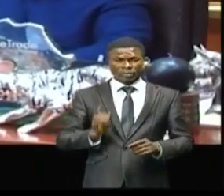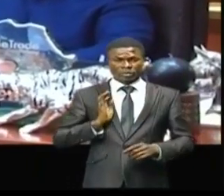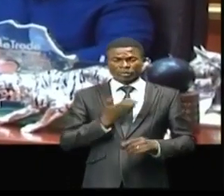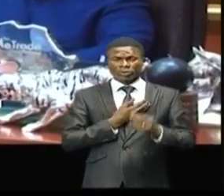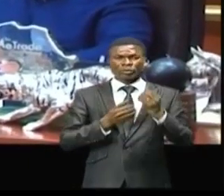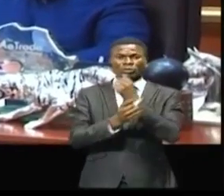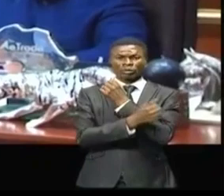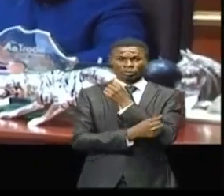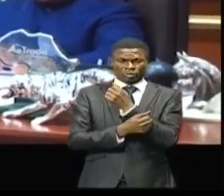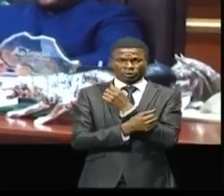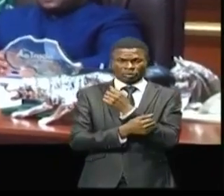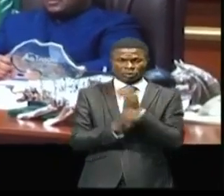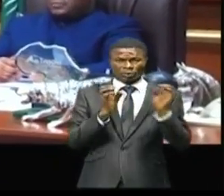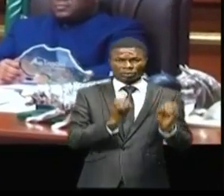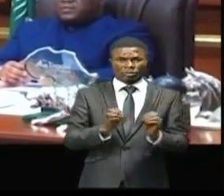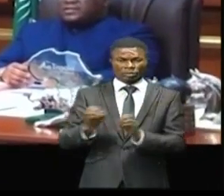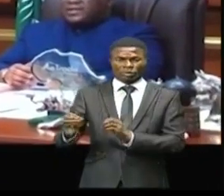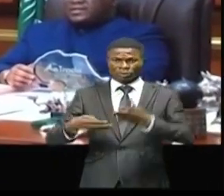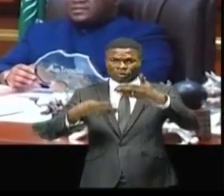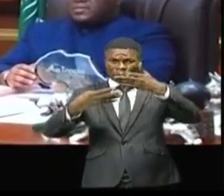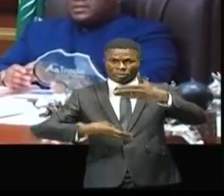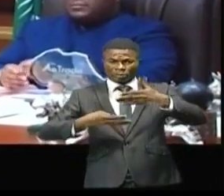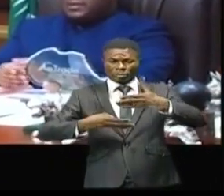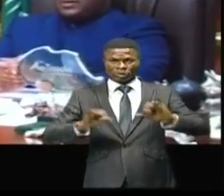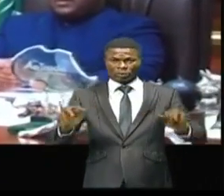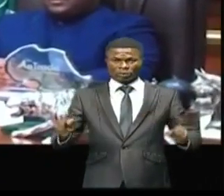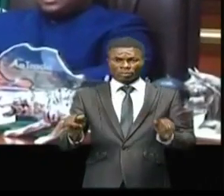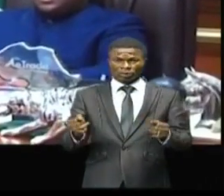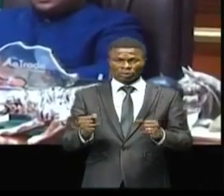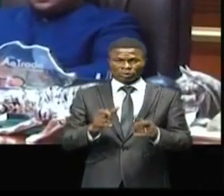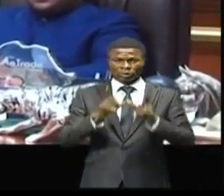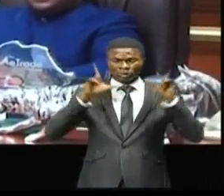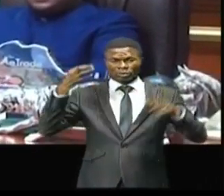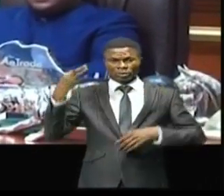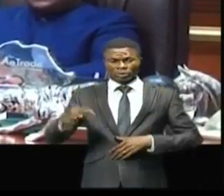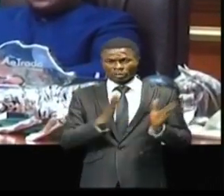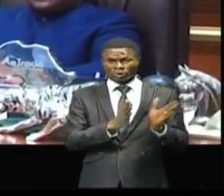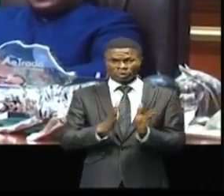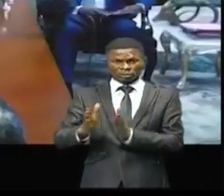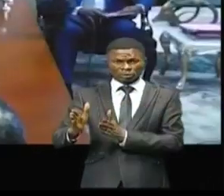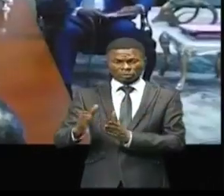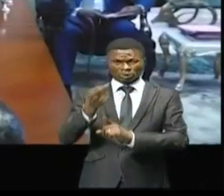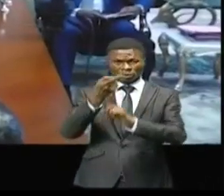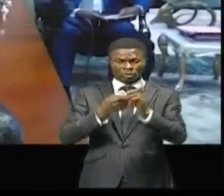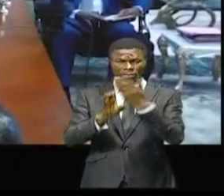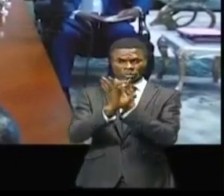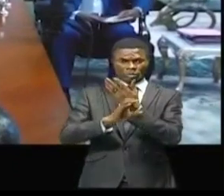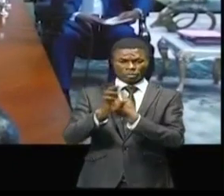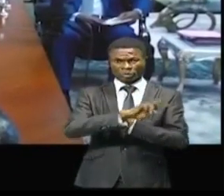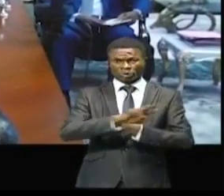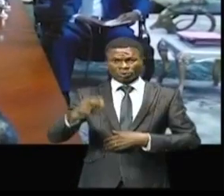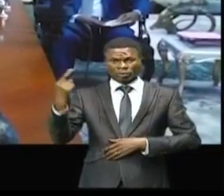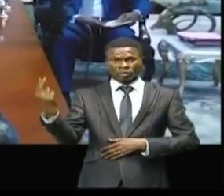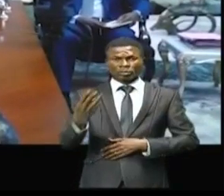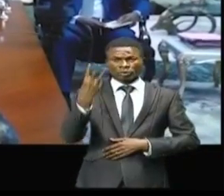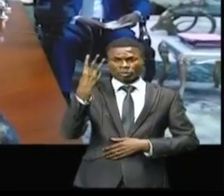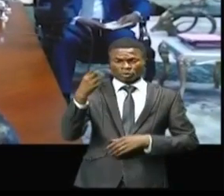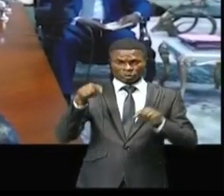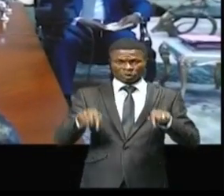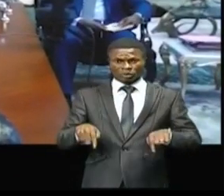pays a organisé le 9e jour de la Francophonie prévue au mois d'août 2023 à